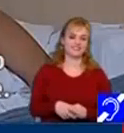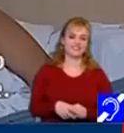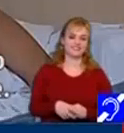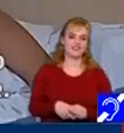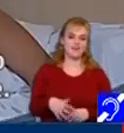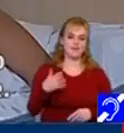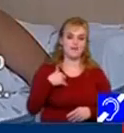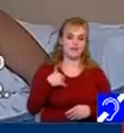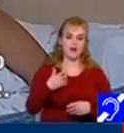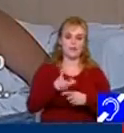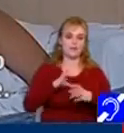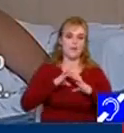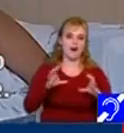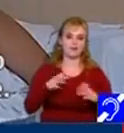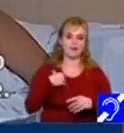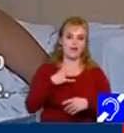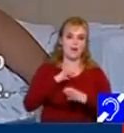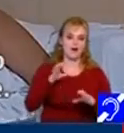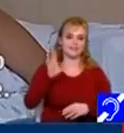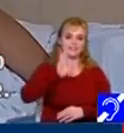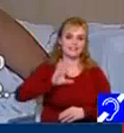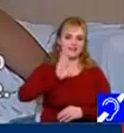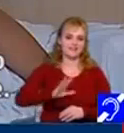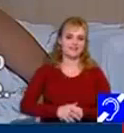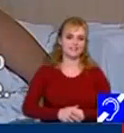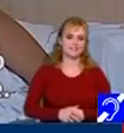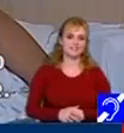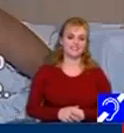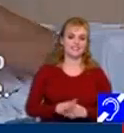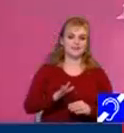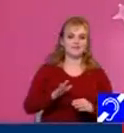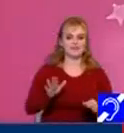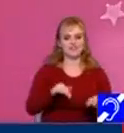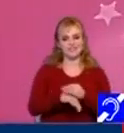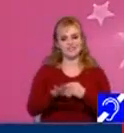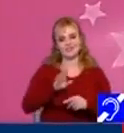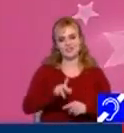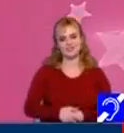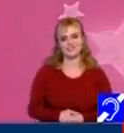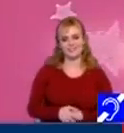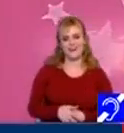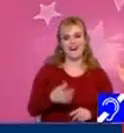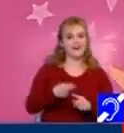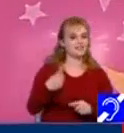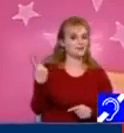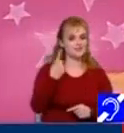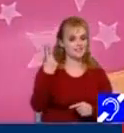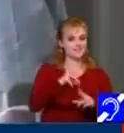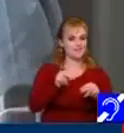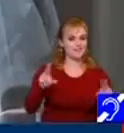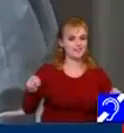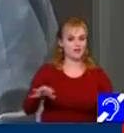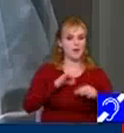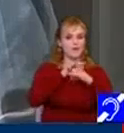говорится, в цветнике жить, радовать, стараться для детей и для жены. Dar aceștia nu sunt singurii fericiți care au